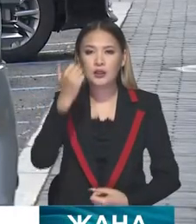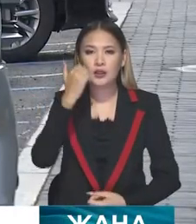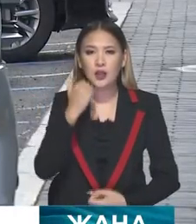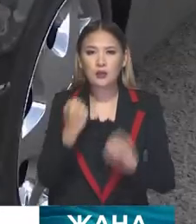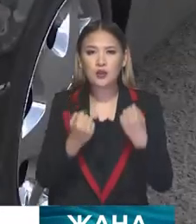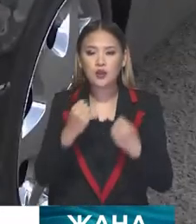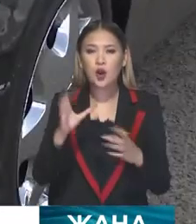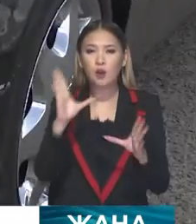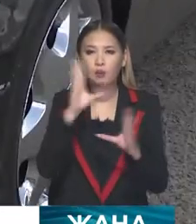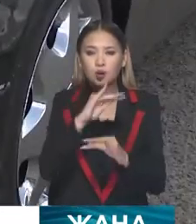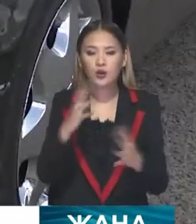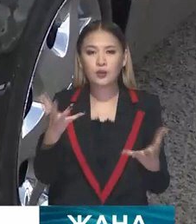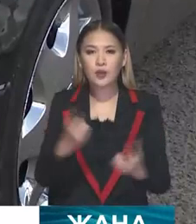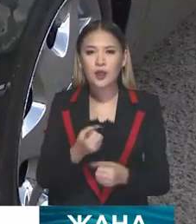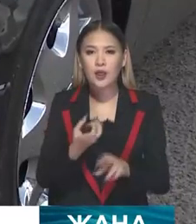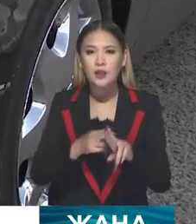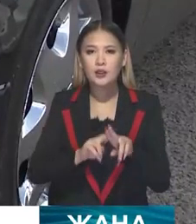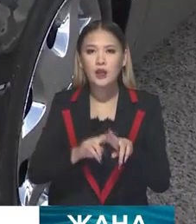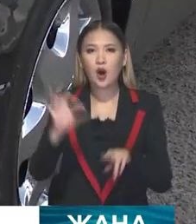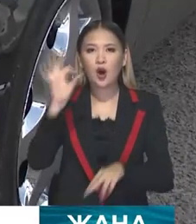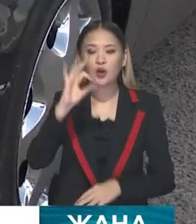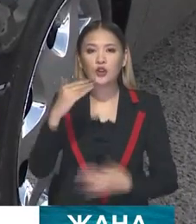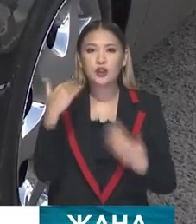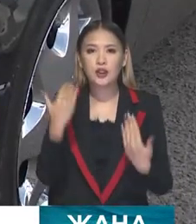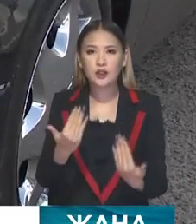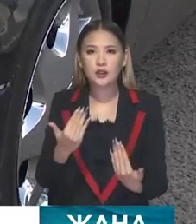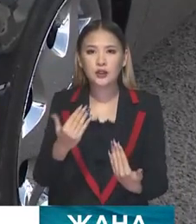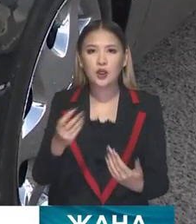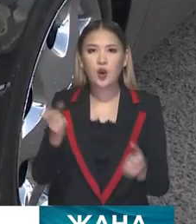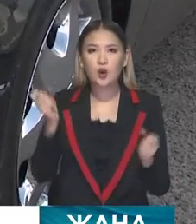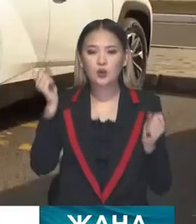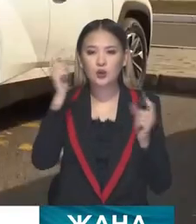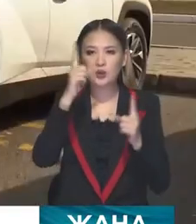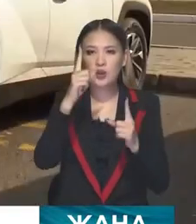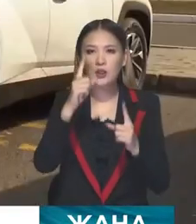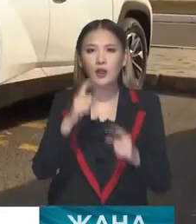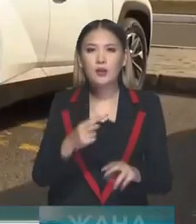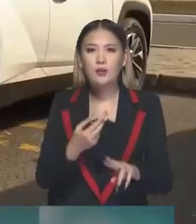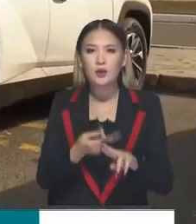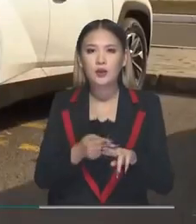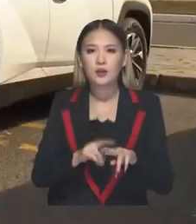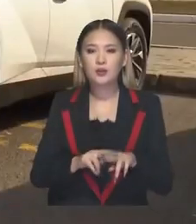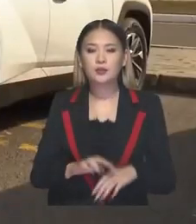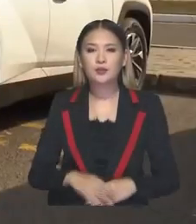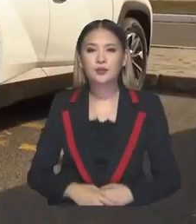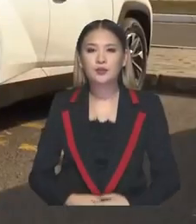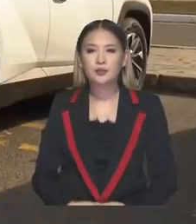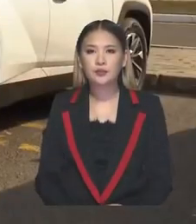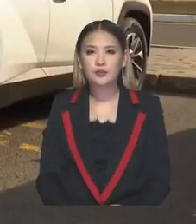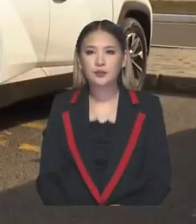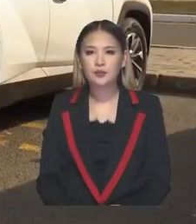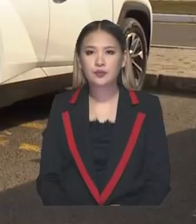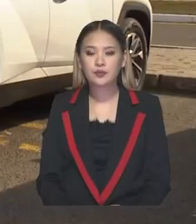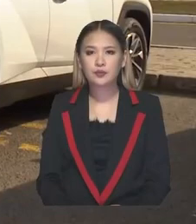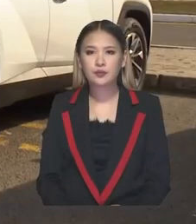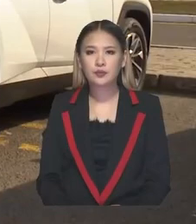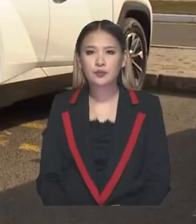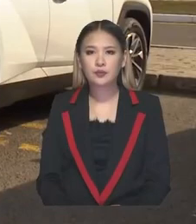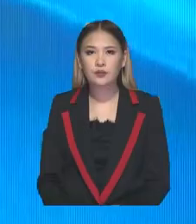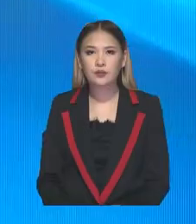өткізіле ме? Сан сауалға құзырлы органдар қазір жауап іздеп жатыр. Нысаналы ығыл, Қанат Еңсебаев, Жаңа